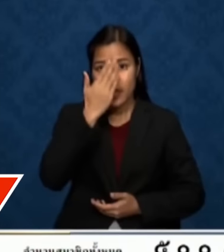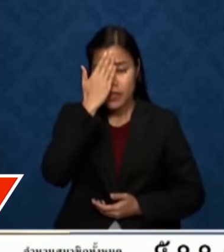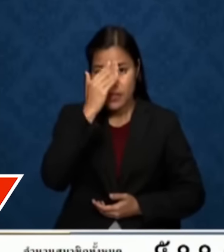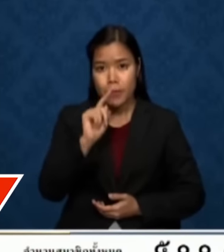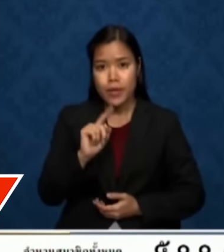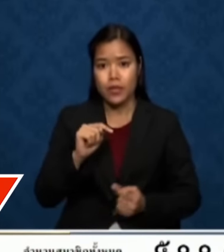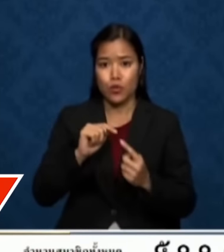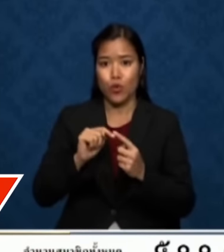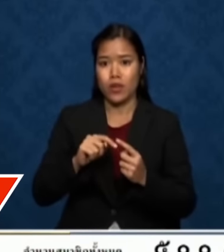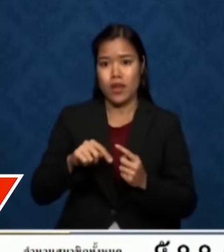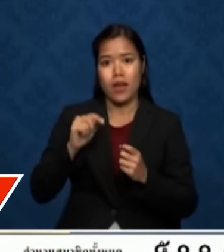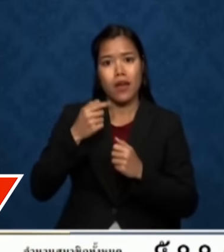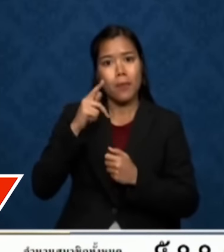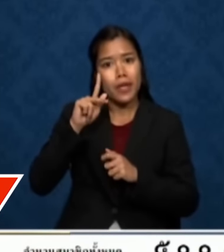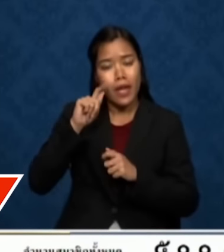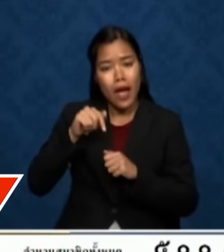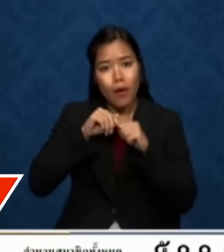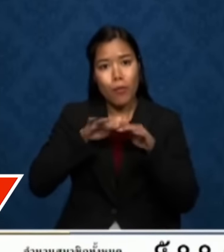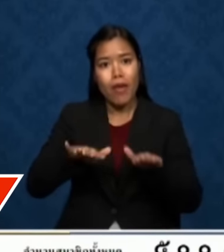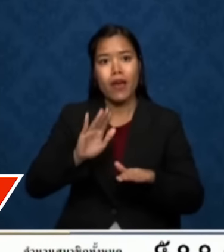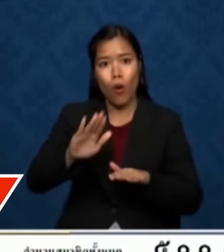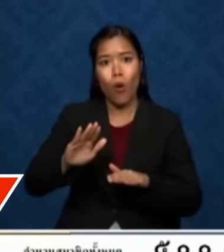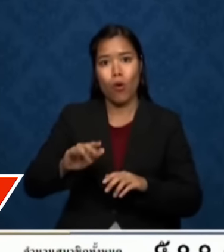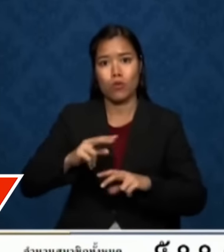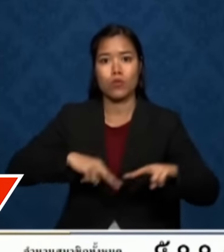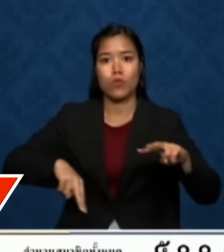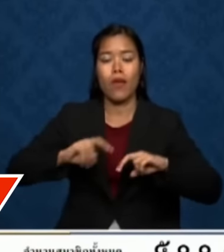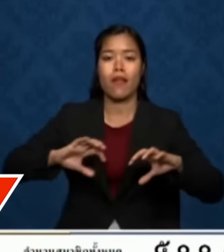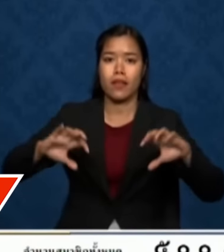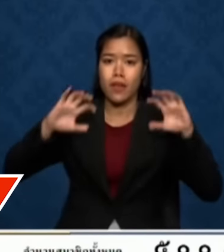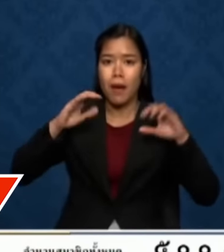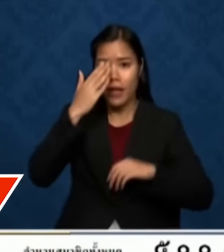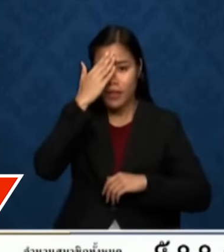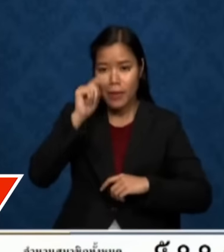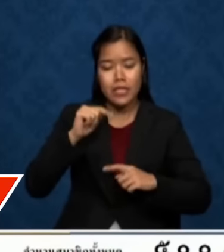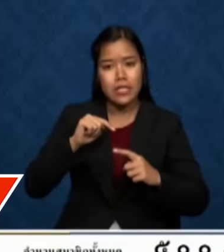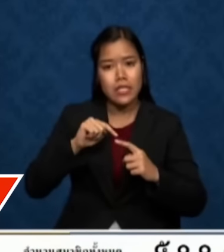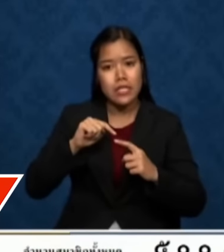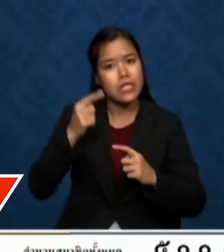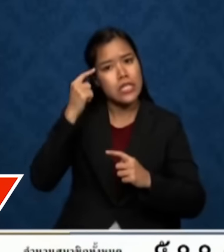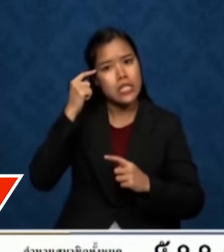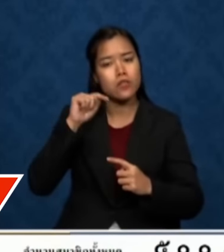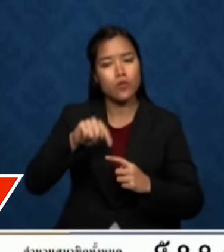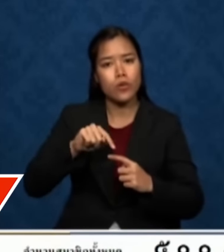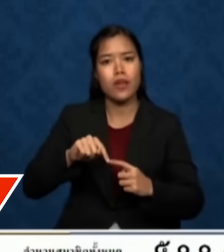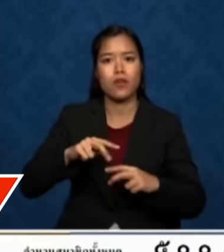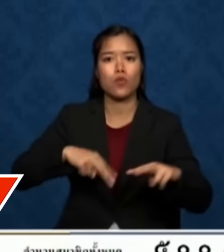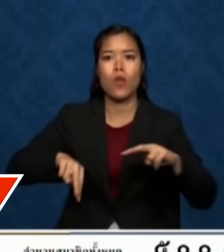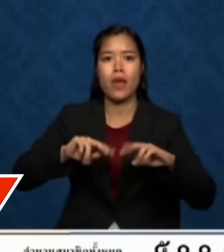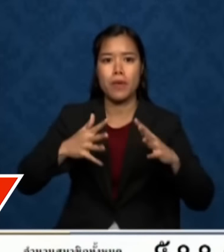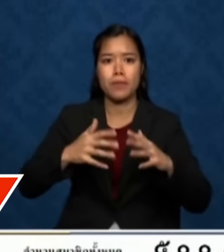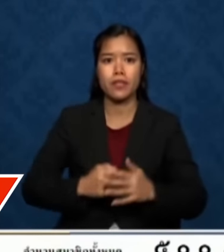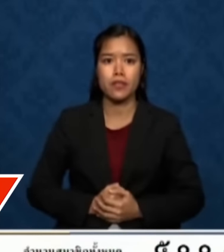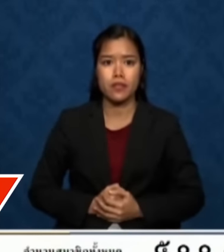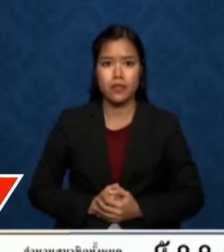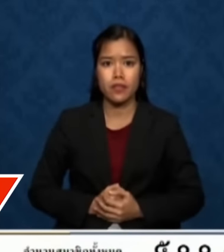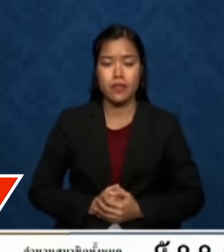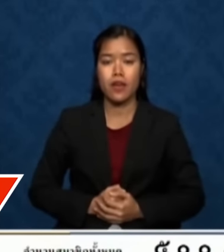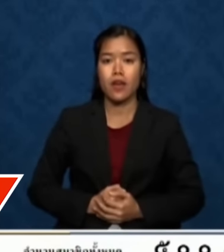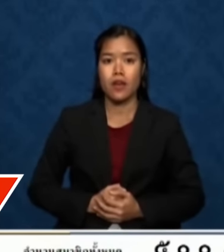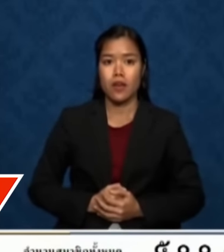ลของรัฐนะคะทำไมถึงไม่คำนึงถึงเรื่องนี้คะอาการปัดความจริงค่ะท่านประธานส่งผลไป